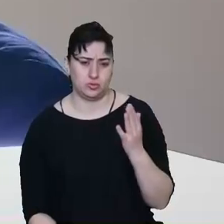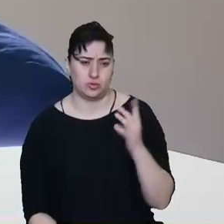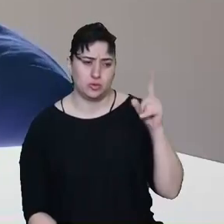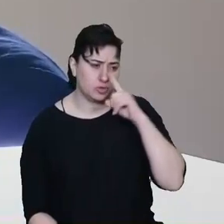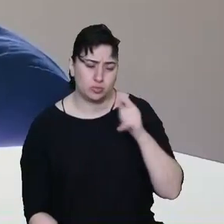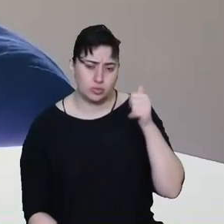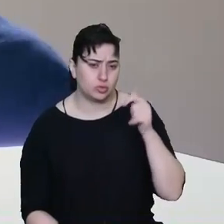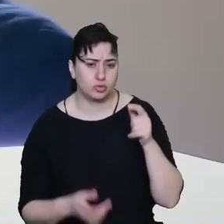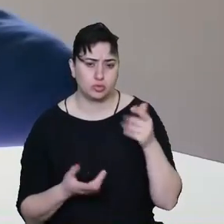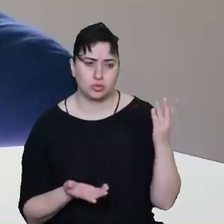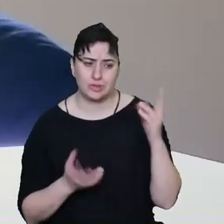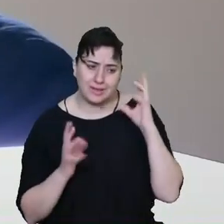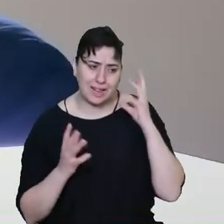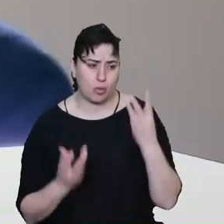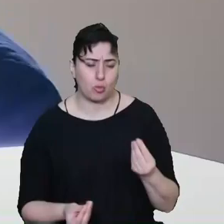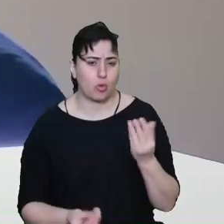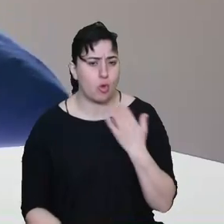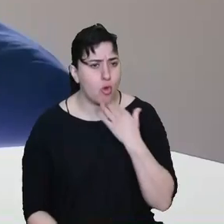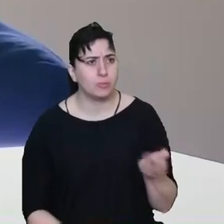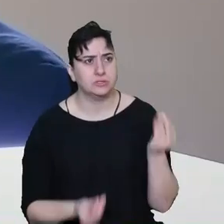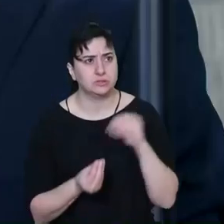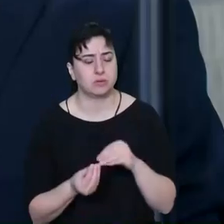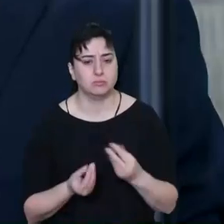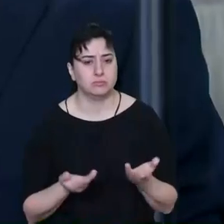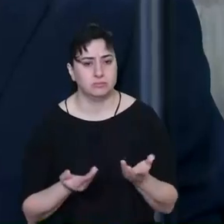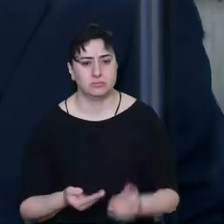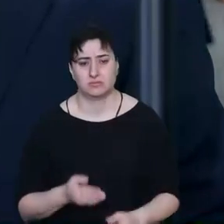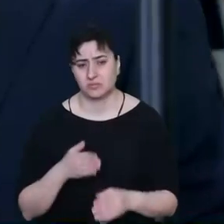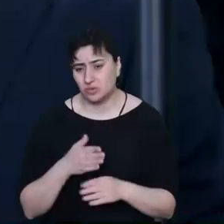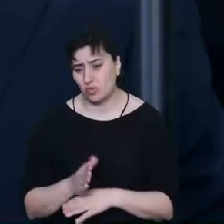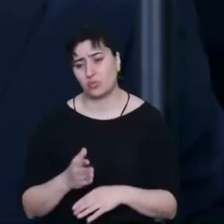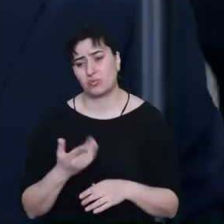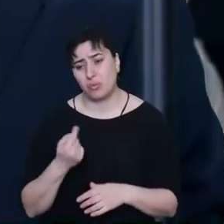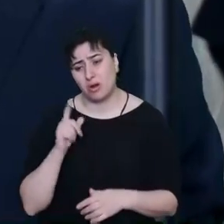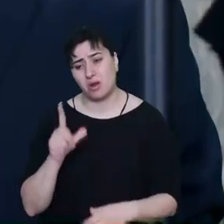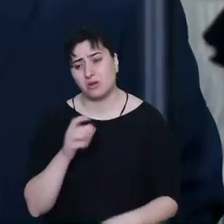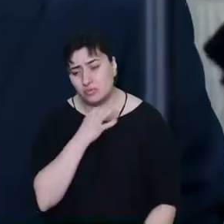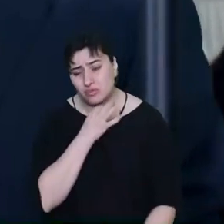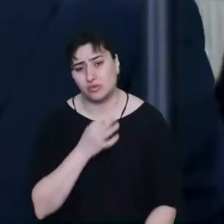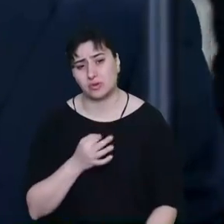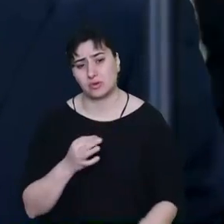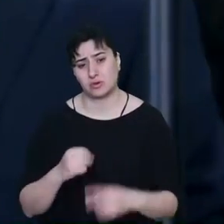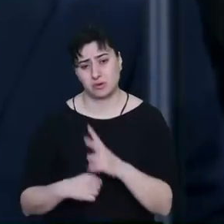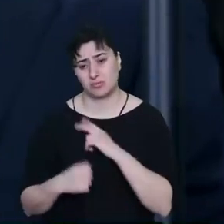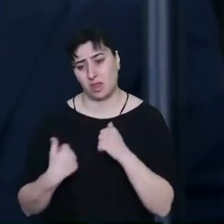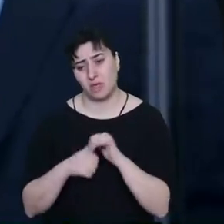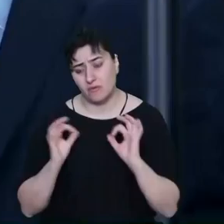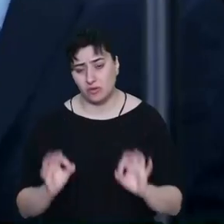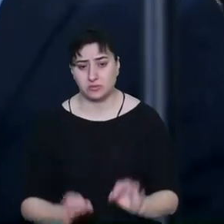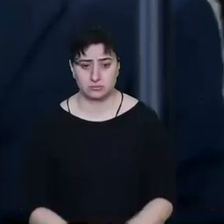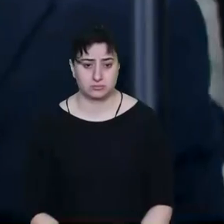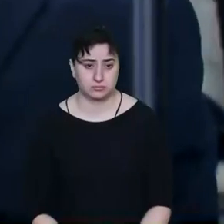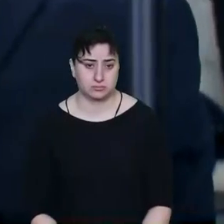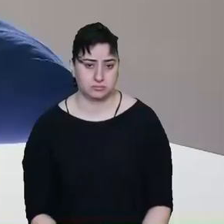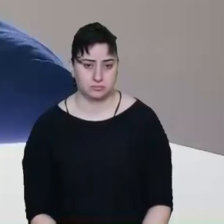bu müdür bey... Müdür bey delirdi herhalde ya. Böyle şey olur mu hiç ya? Ya Nurhan, gerçekten ihtiyacımız var o zaman. Biliyorsun evleneceğiz. Tuğba